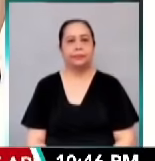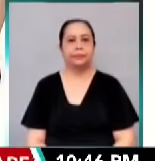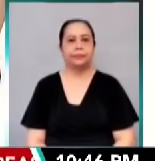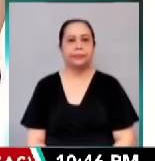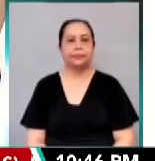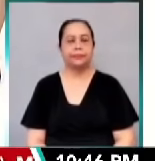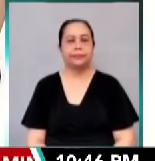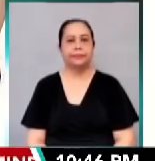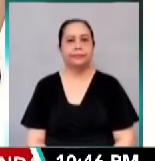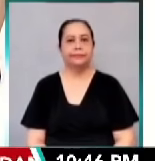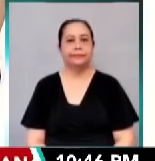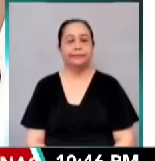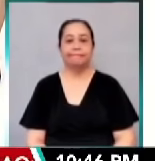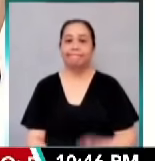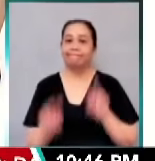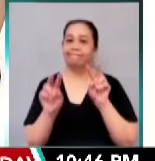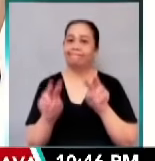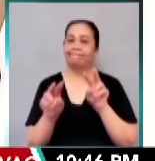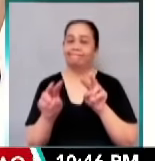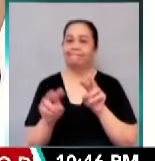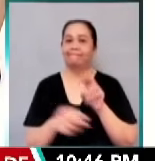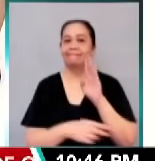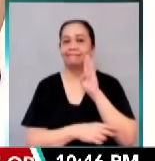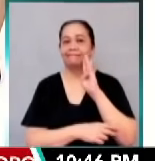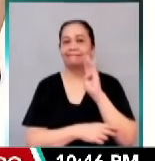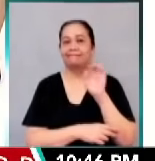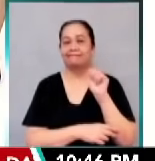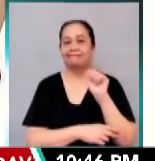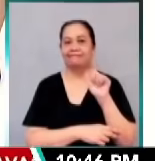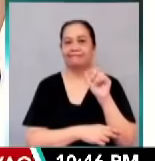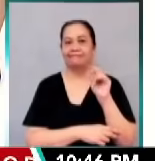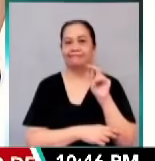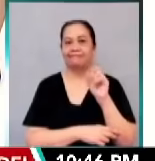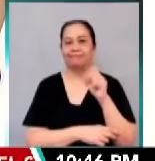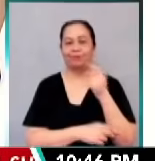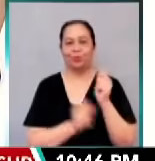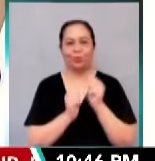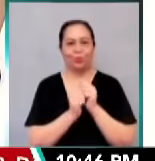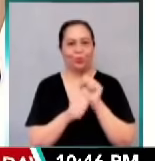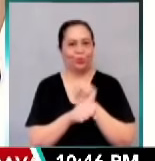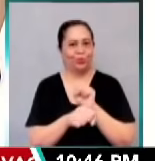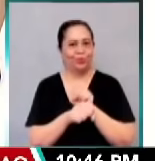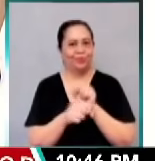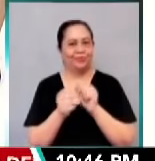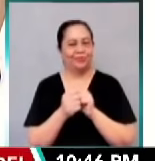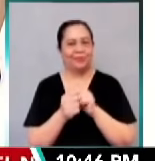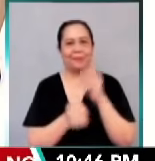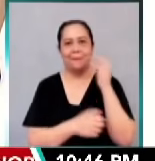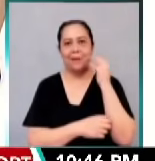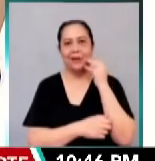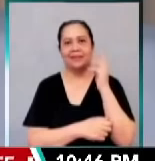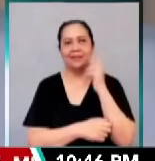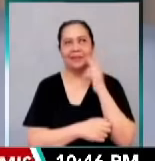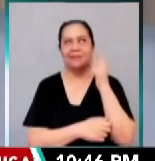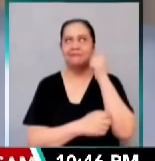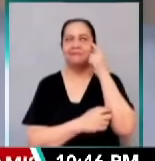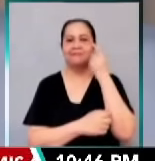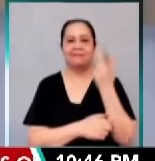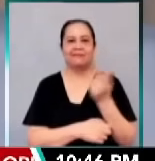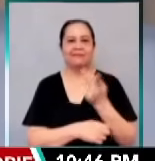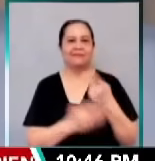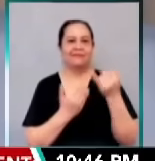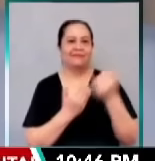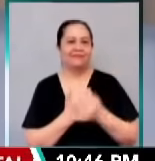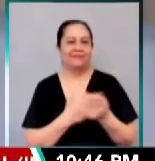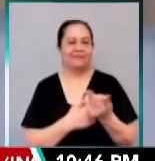Looking forward daw si Bea Alonzo na makatrabaho si Marian Rivera at may naisip pa siyang proyekto para sa kanila. Samantala, sa